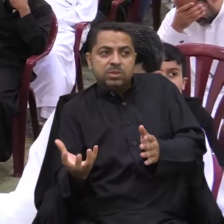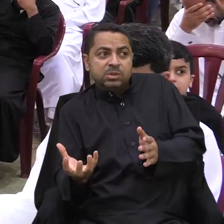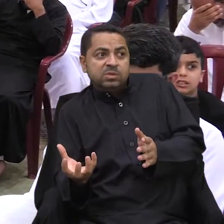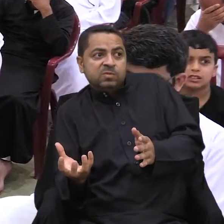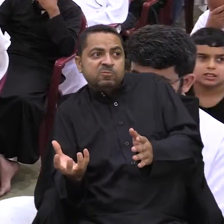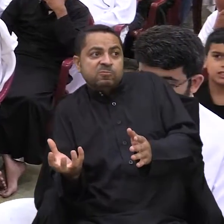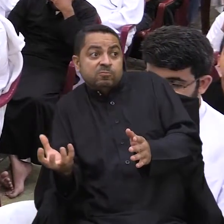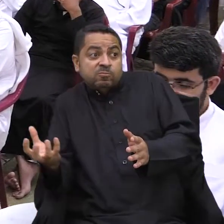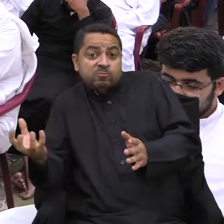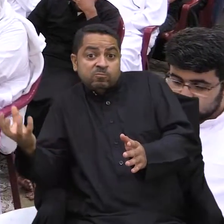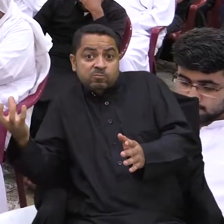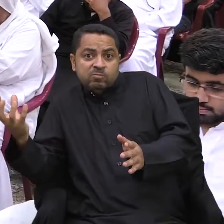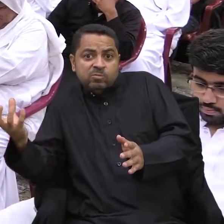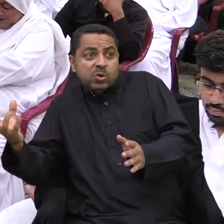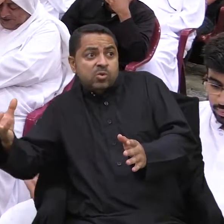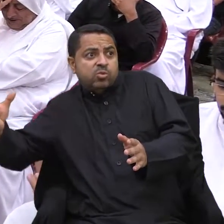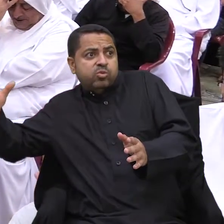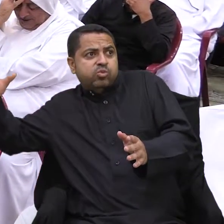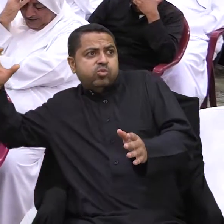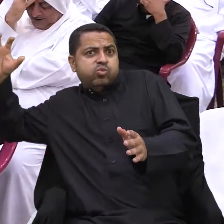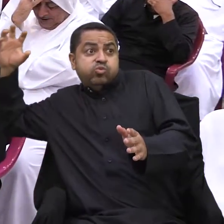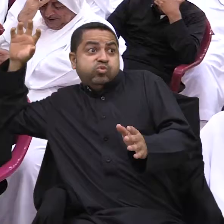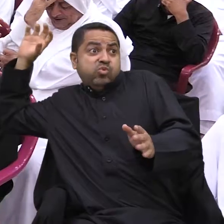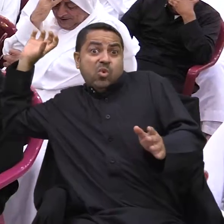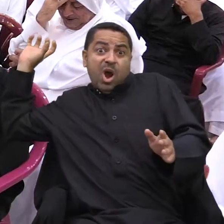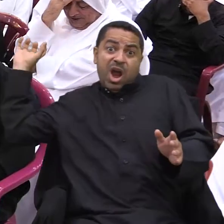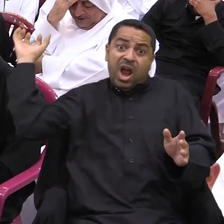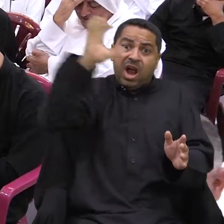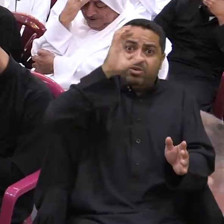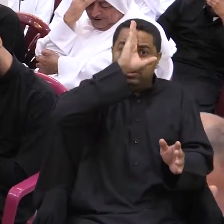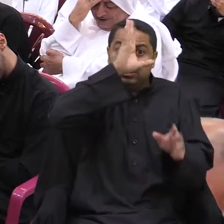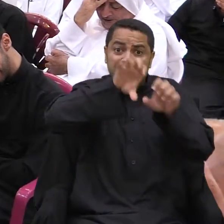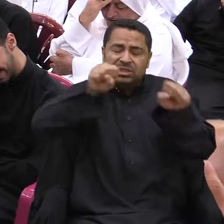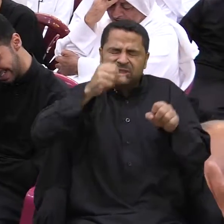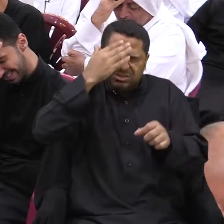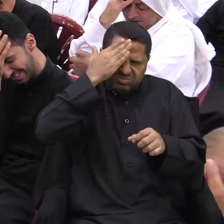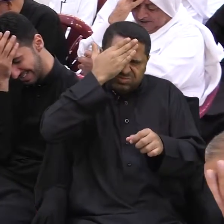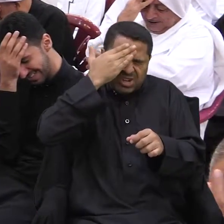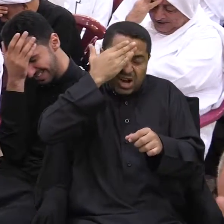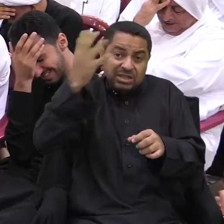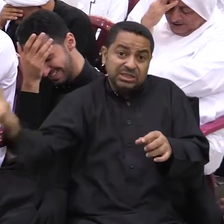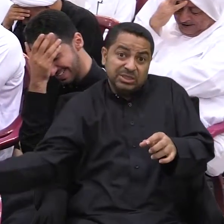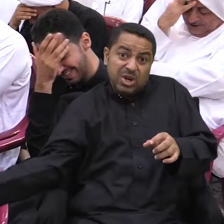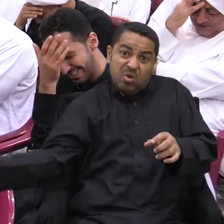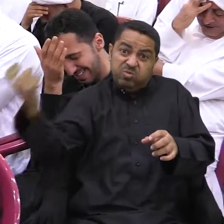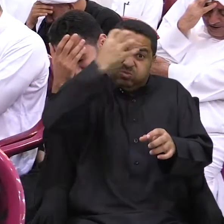الحتوف يشتكه في جبينه. أيوا حسين،